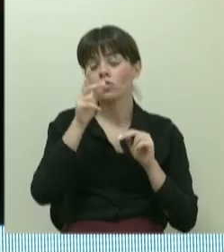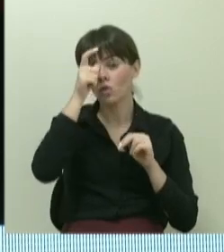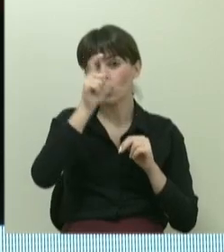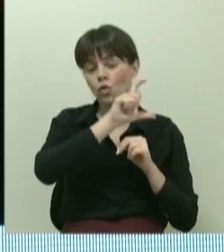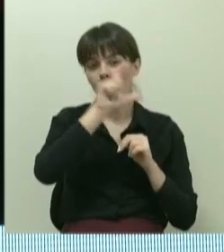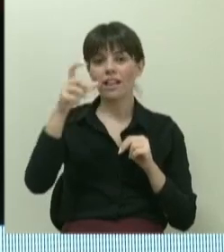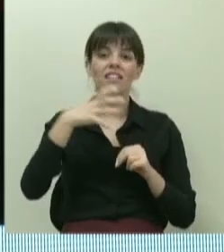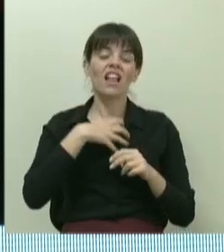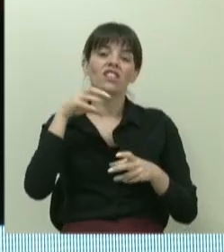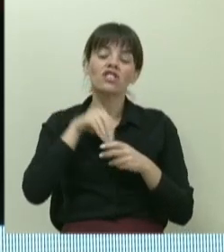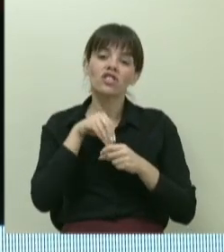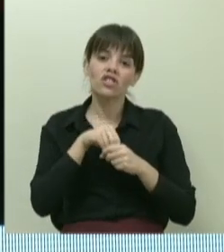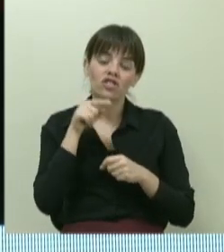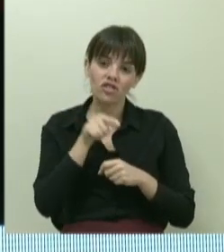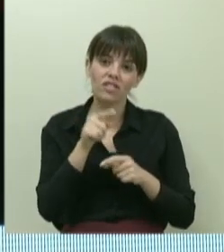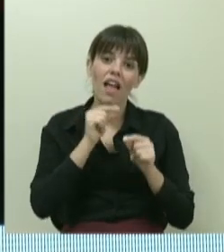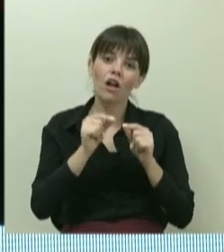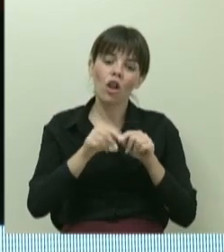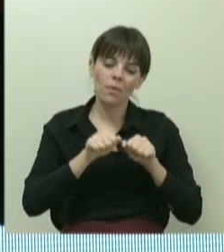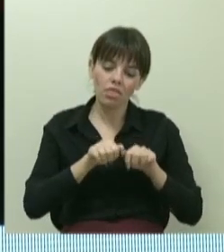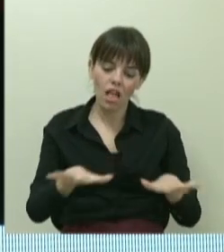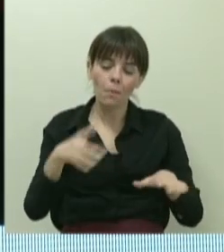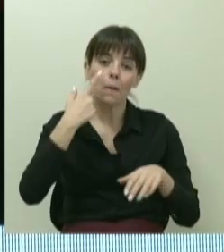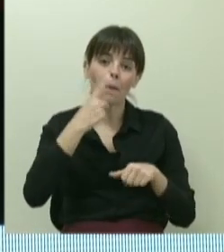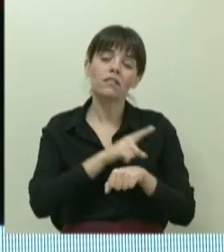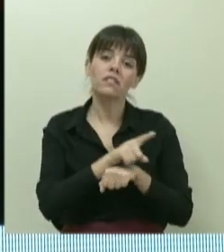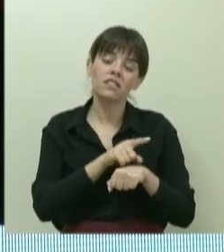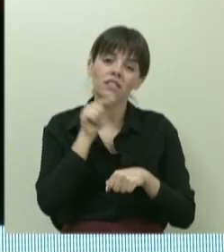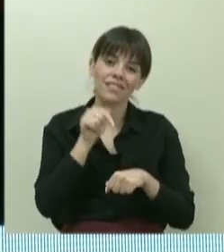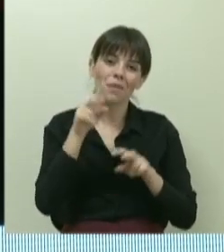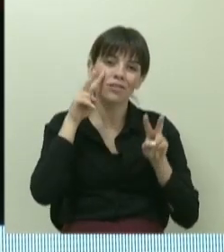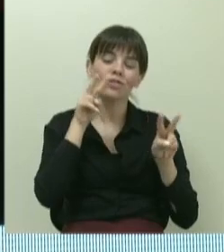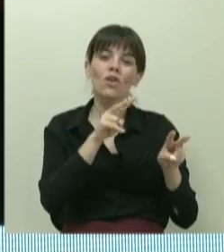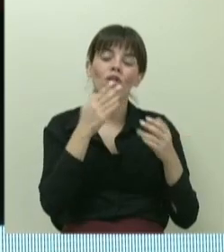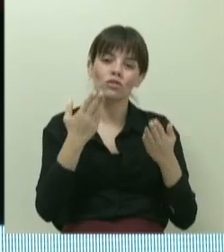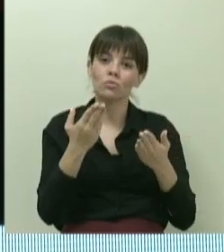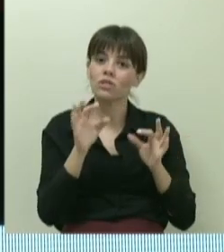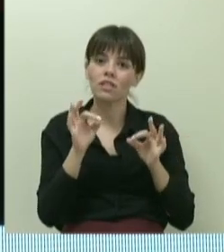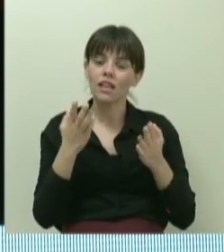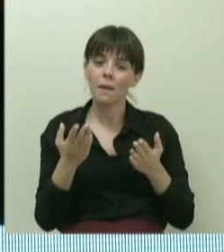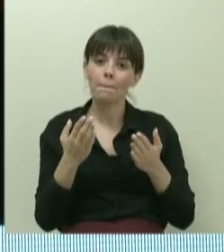kendi içinde de ekonomik dağılıma baktığımızda gördüğümüz şu.